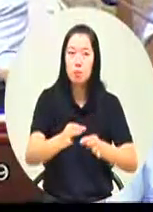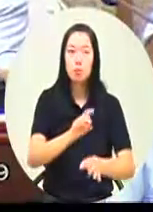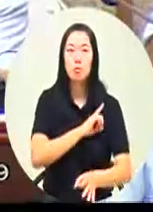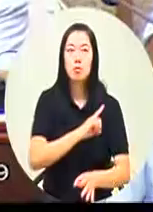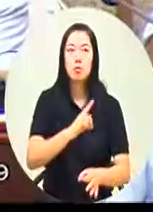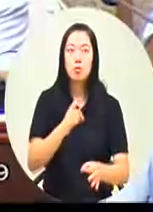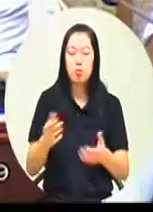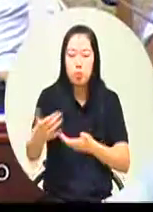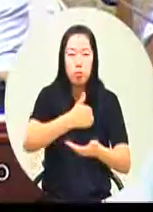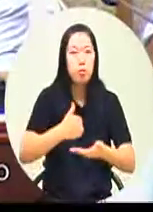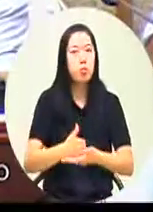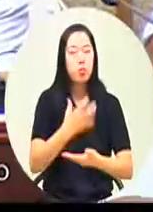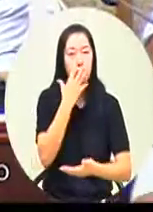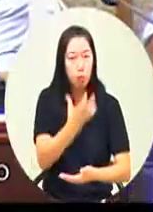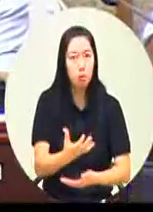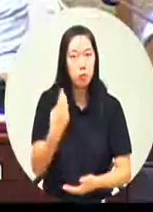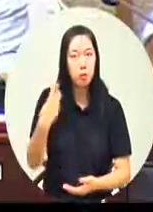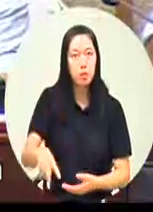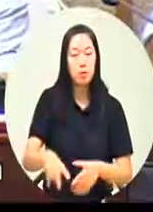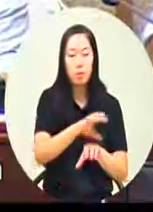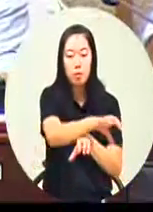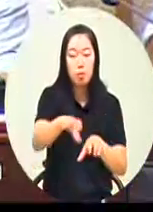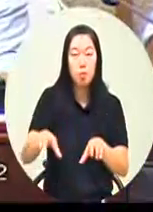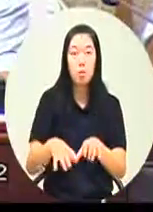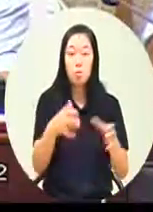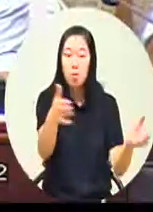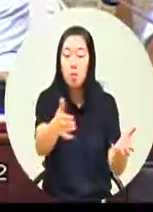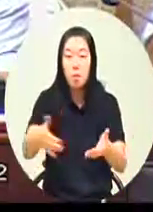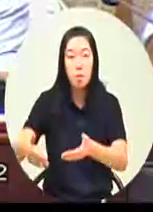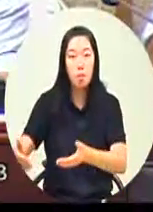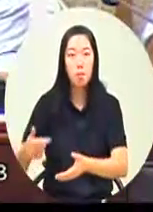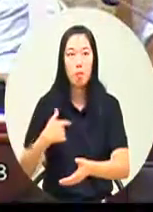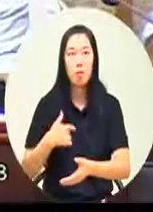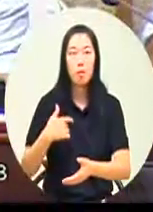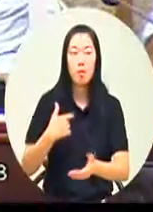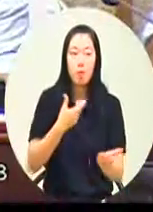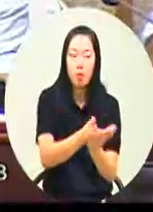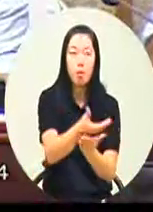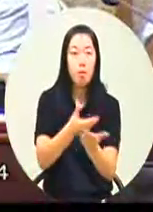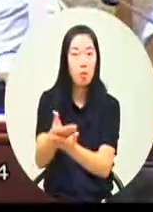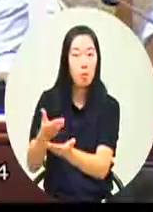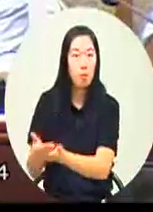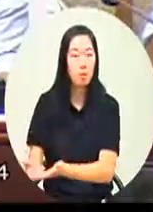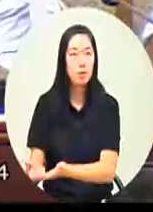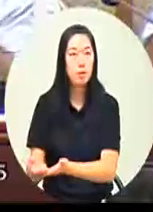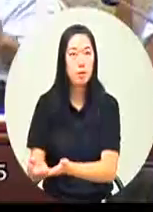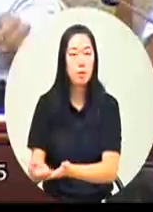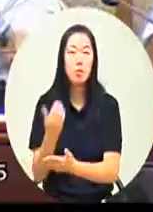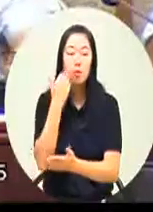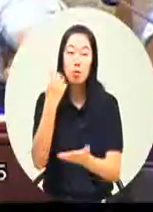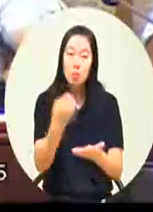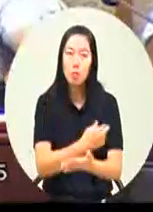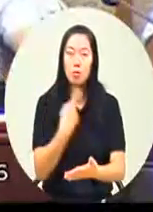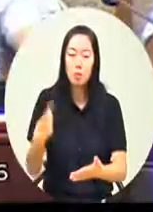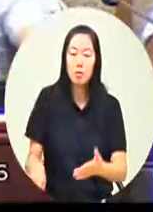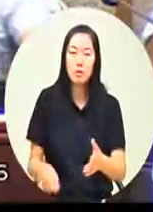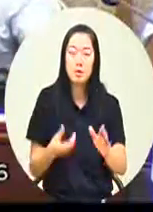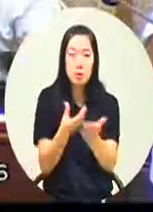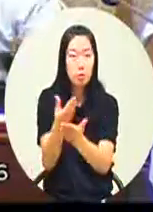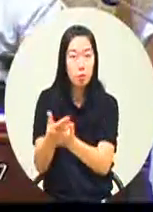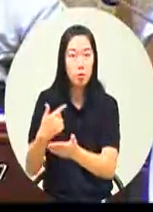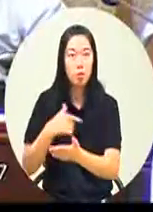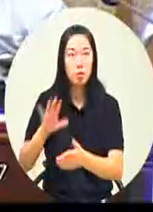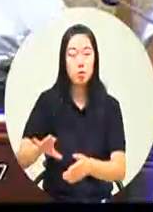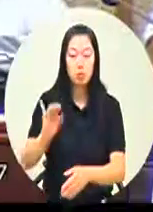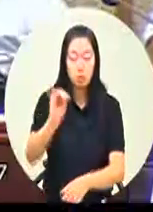唔过咧，咱配合看周边的开发，啊，配合开发的去来偿还这一些我们不足的部分。啊，所以我们现在已经有1000万，